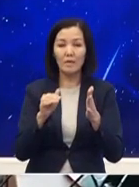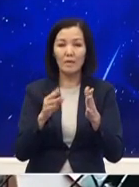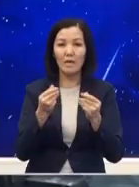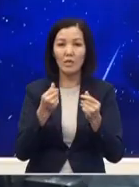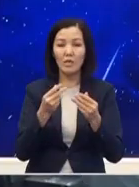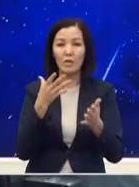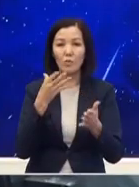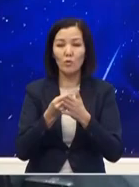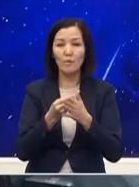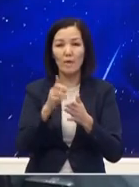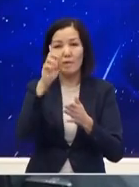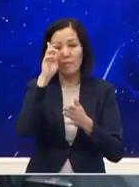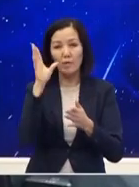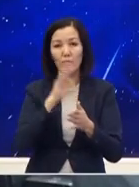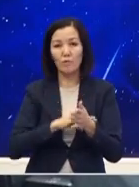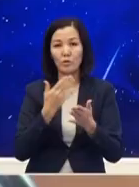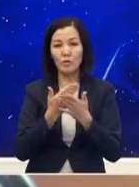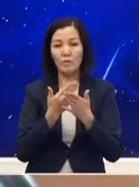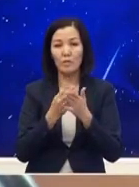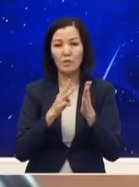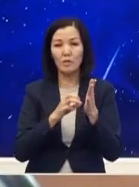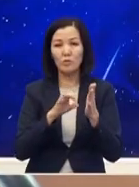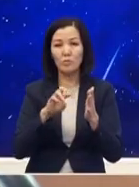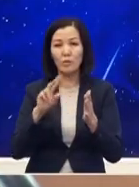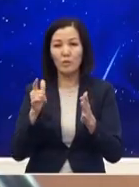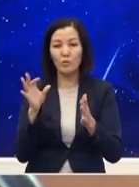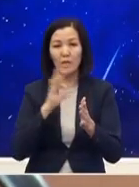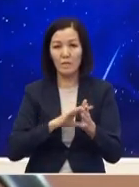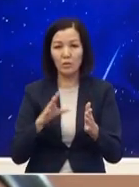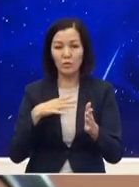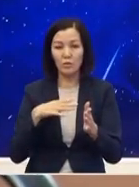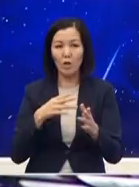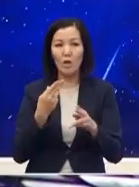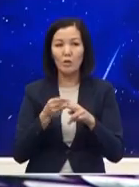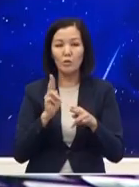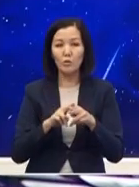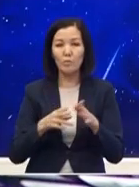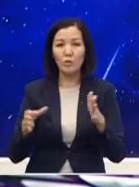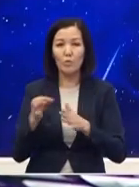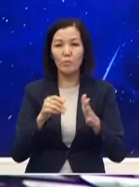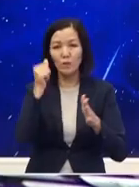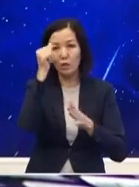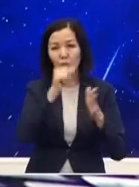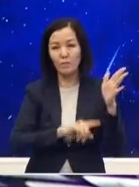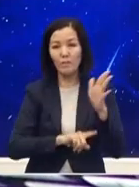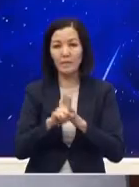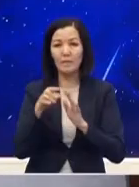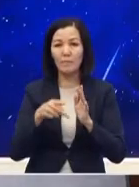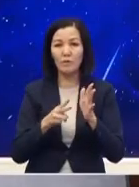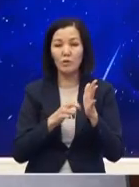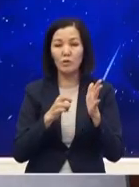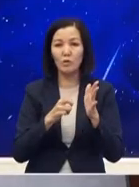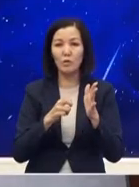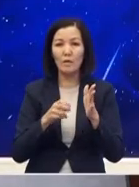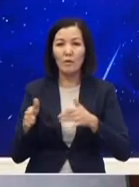өндіріліп, мемлекеттік бюджетке шамамен 800 миллион теңге кіріс түсіпті. Сонымен қатар облыста жыл басынан бері 1700-ден аса